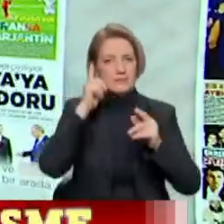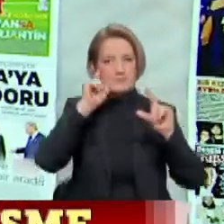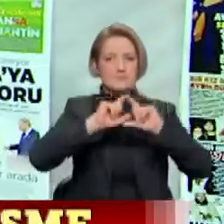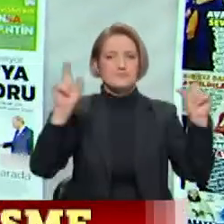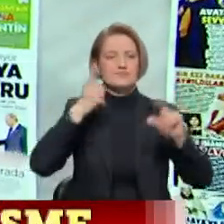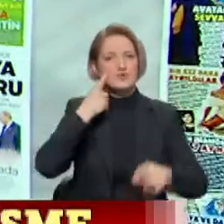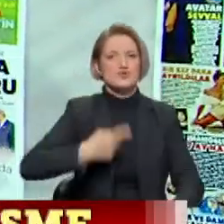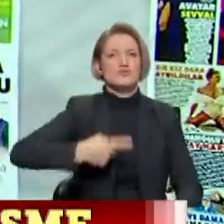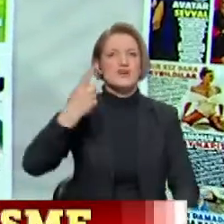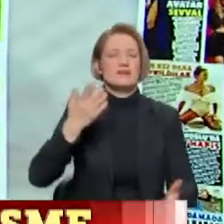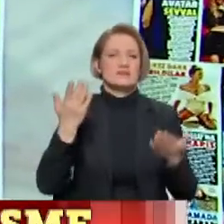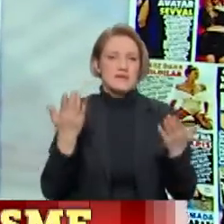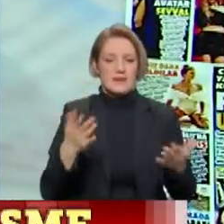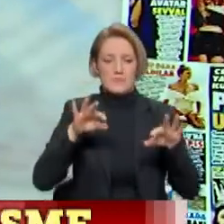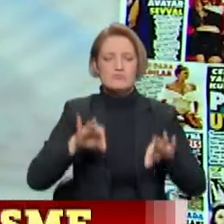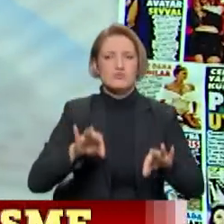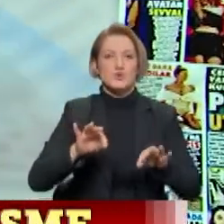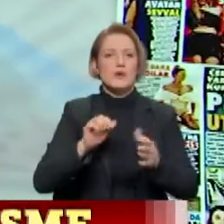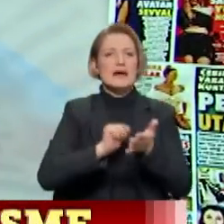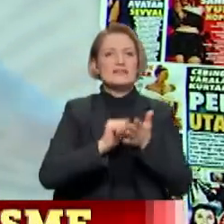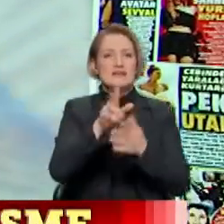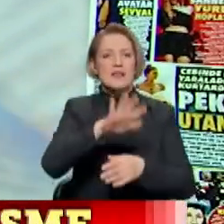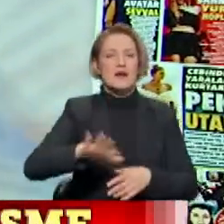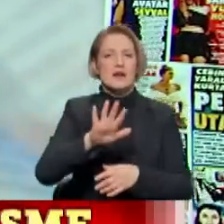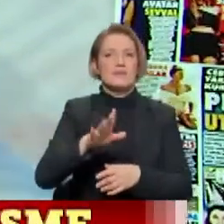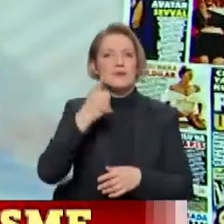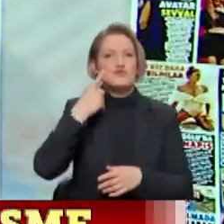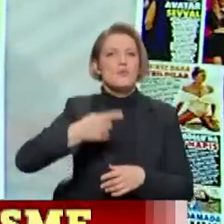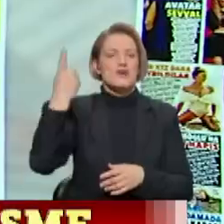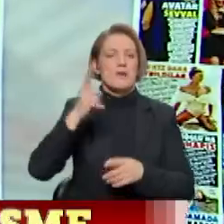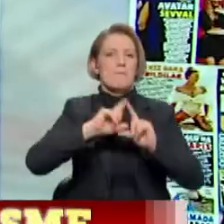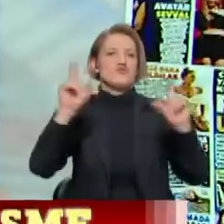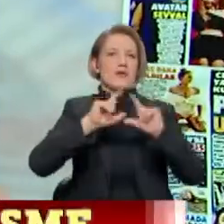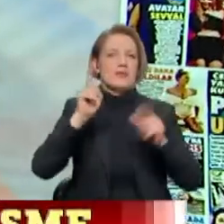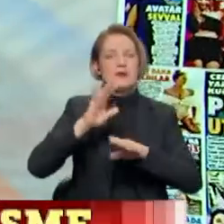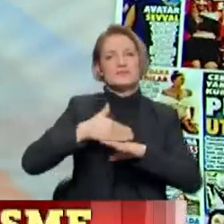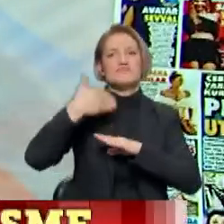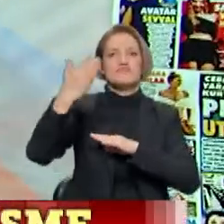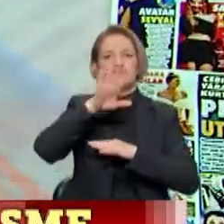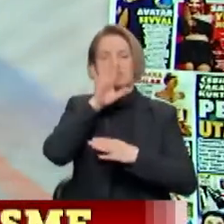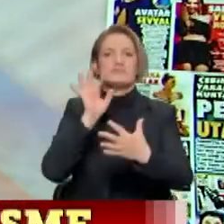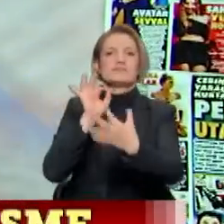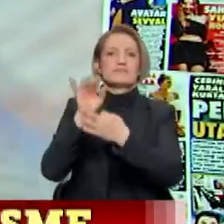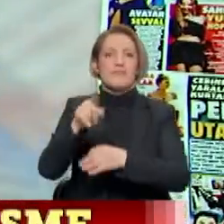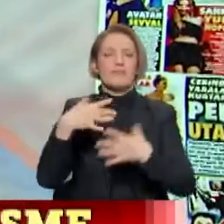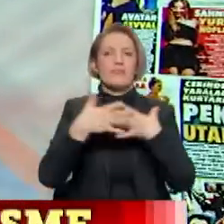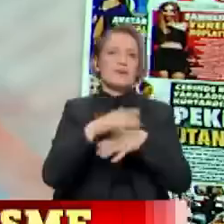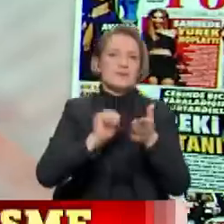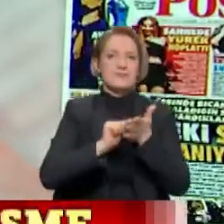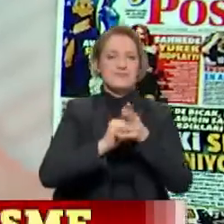manşet Cumhurbaşkanı, zaten bu gazetelerin hepsinde manşet Cumhurbaşkanı ve yurt dışındaki temasları. Akşam